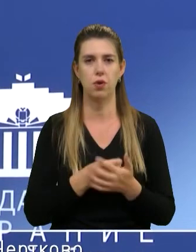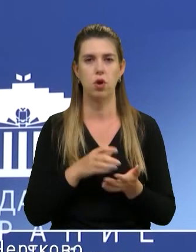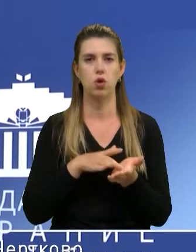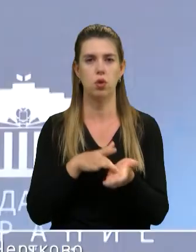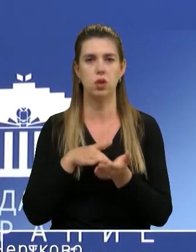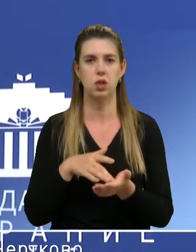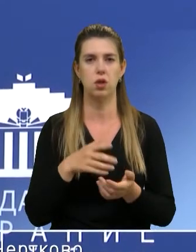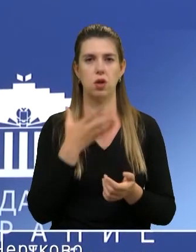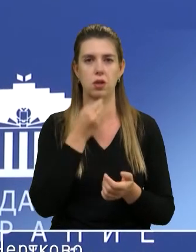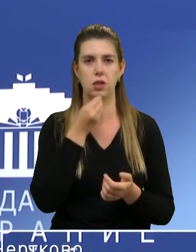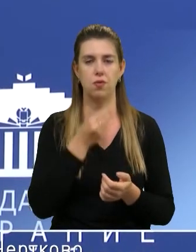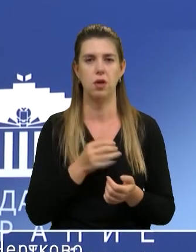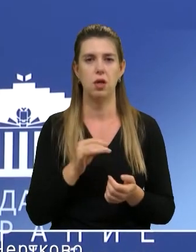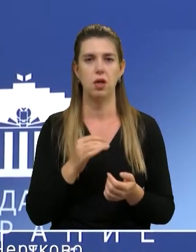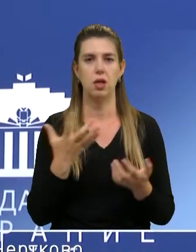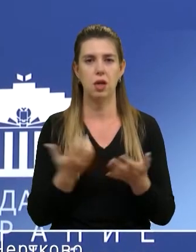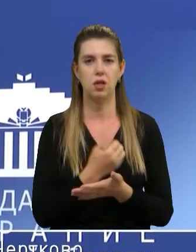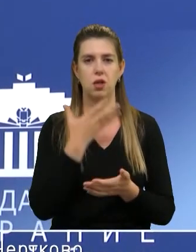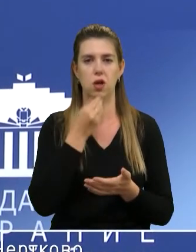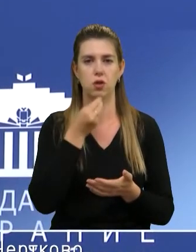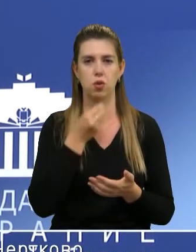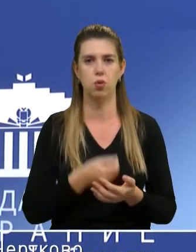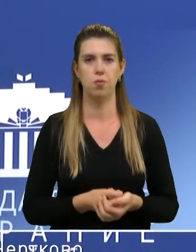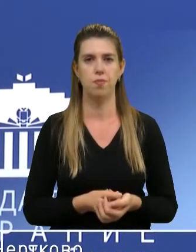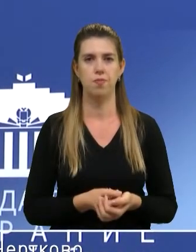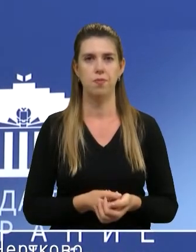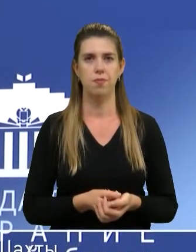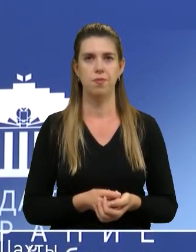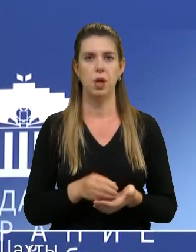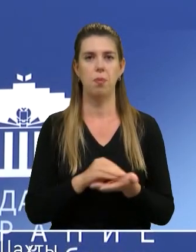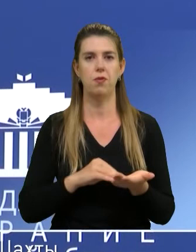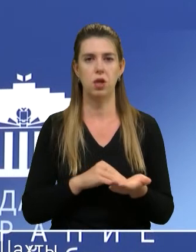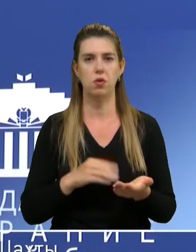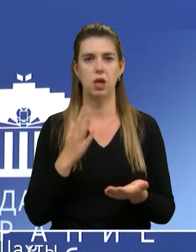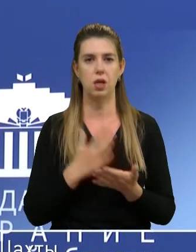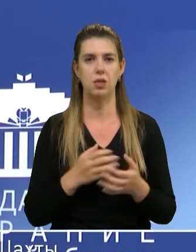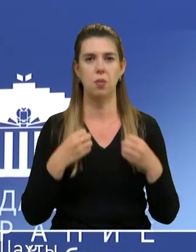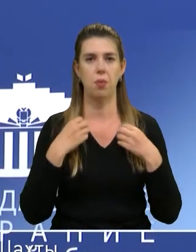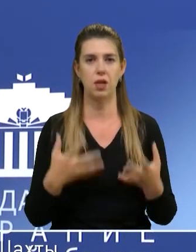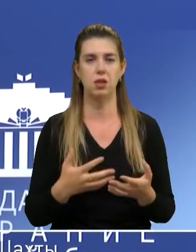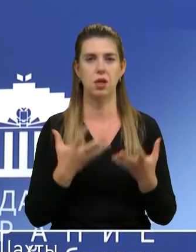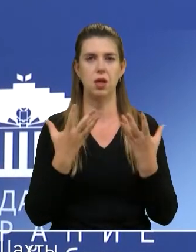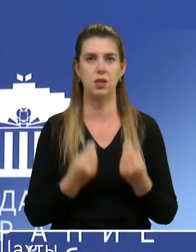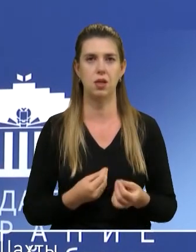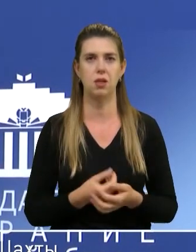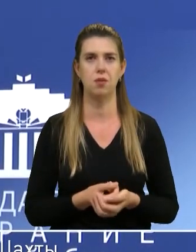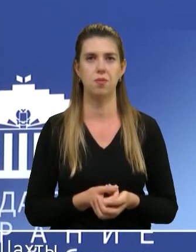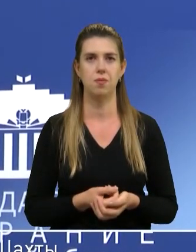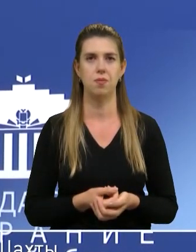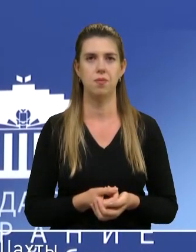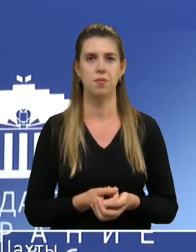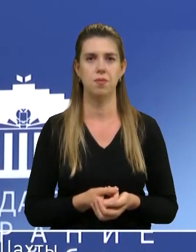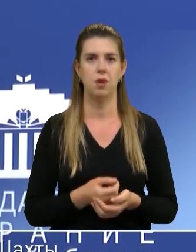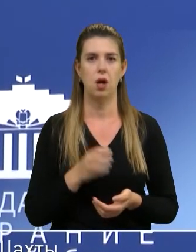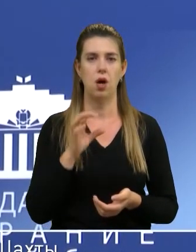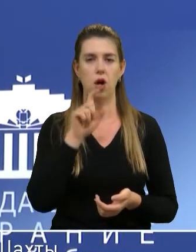туристическую привлекательность. Находить изюминку. Ну вот, повторяюсь, есть же праздники. Вот день в